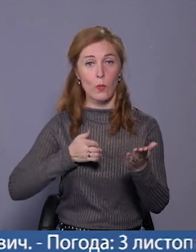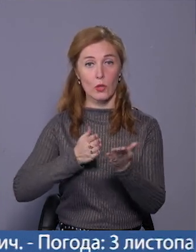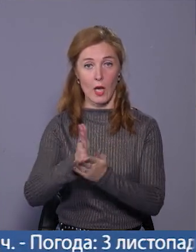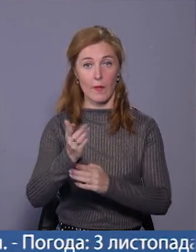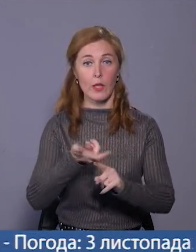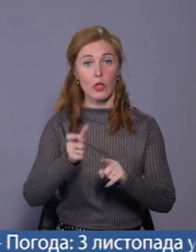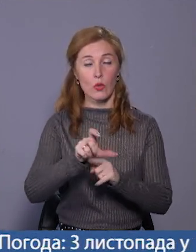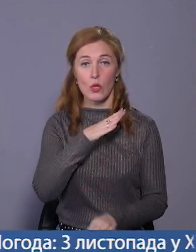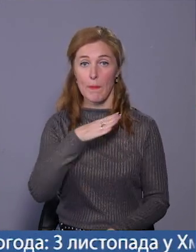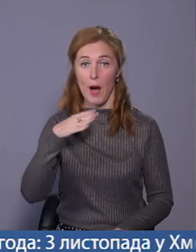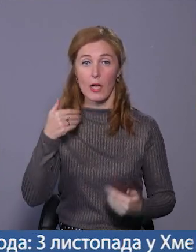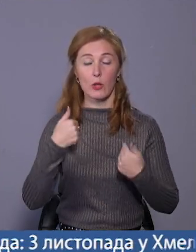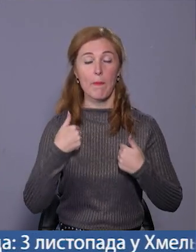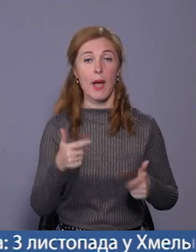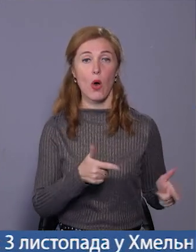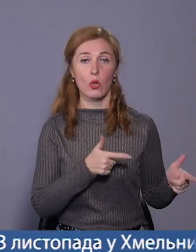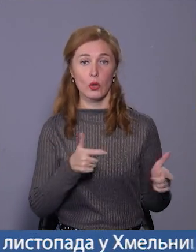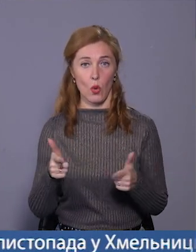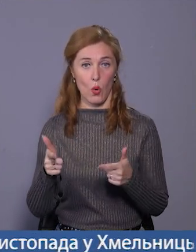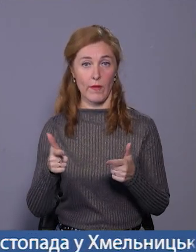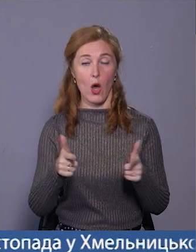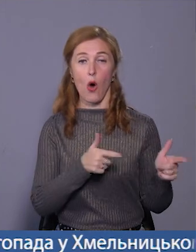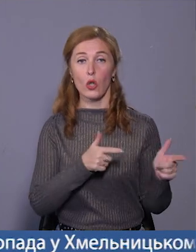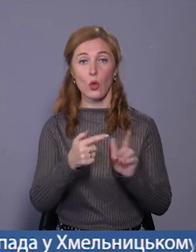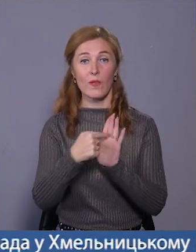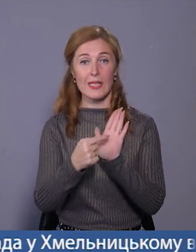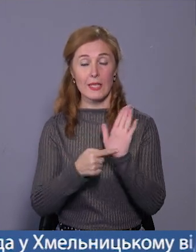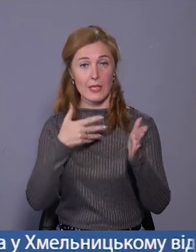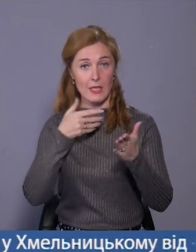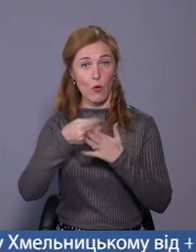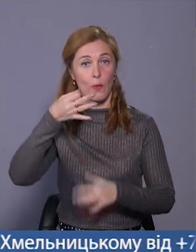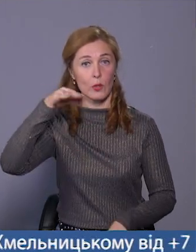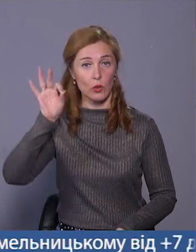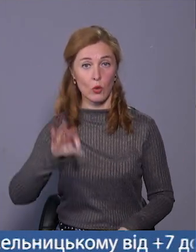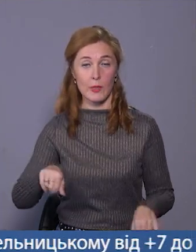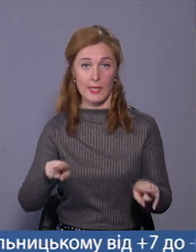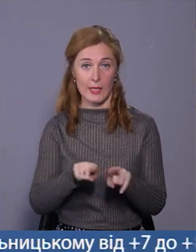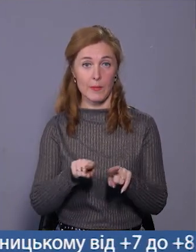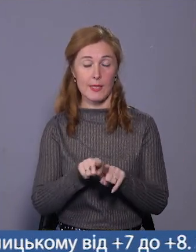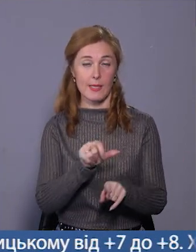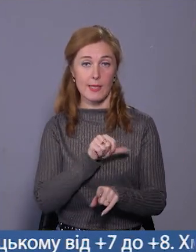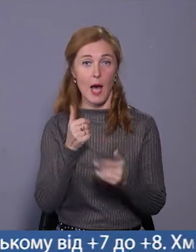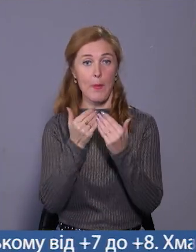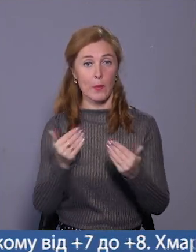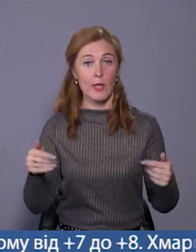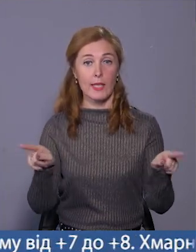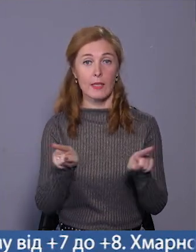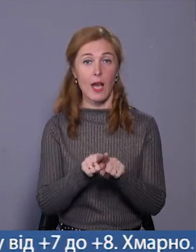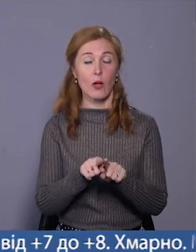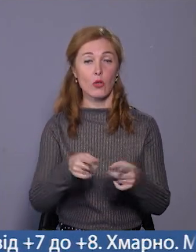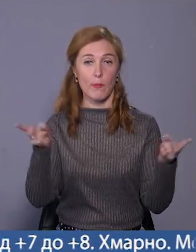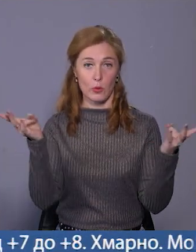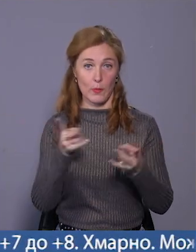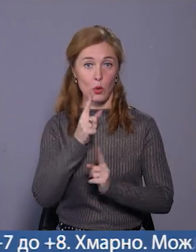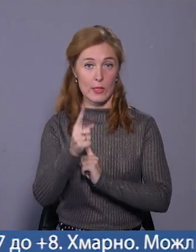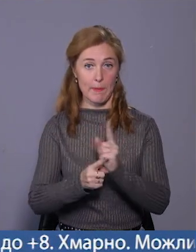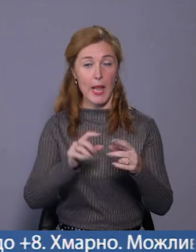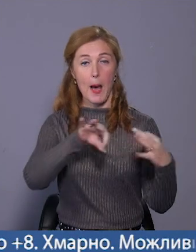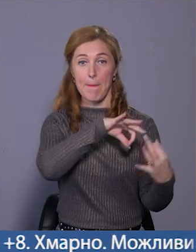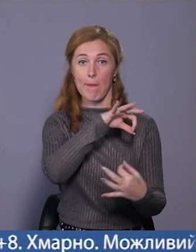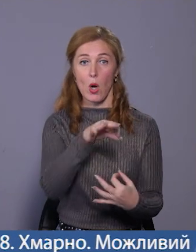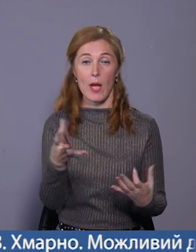ми до неї готові, і готові ділитися своїм досвідом із такими самими музейниками, які також потребують змін. Проєкт